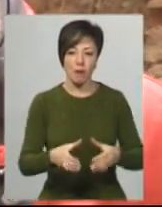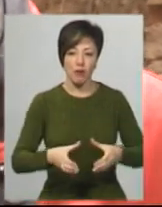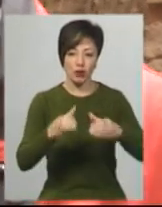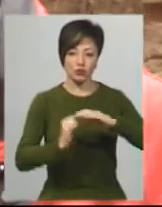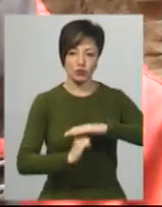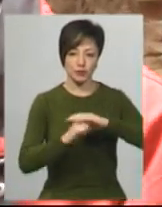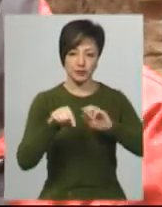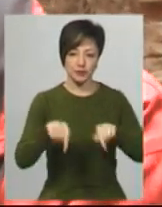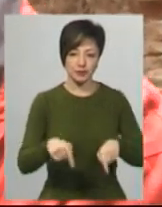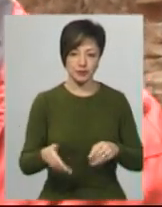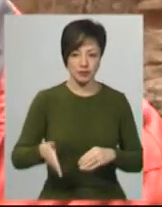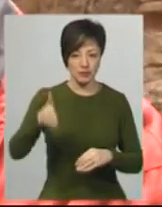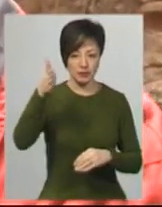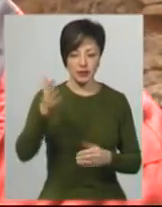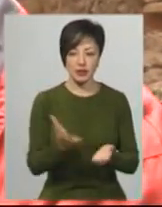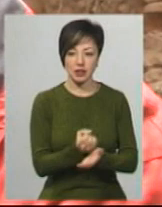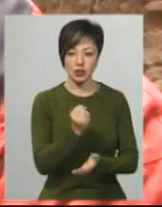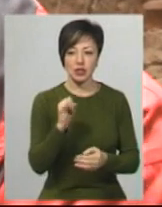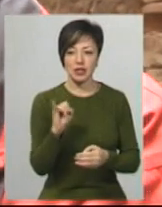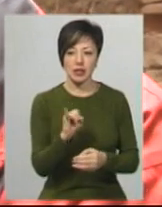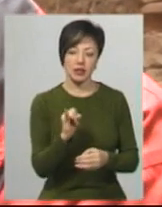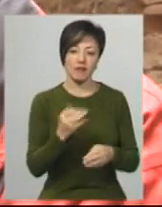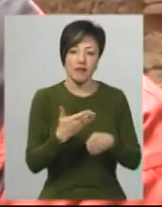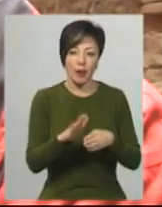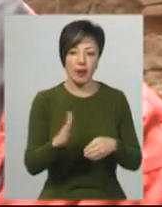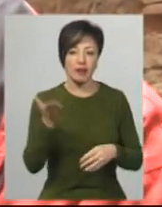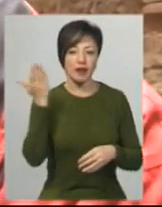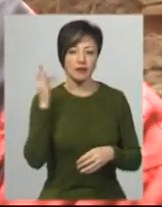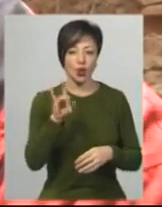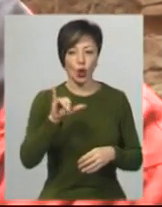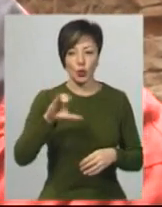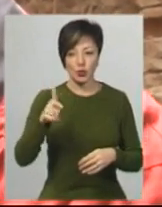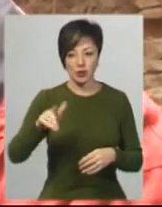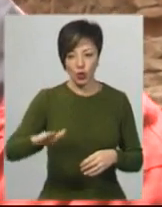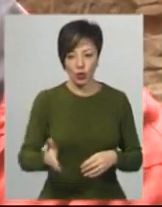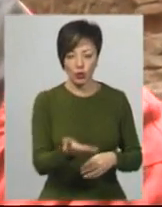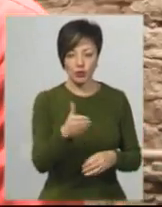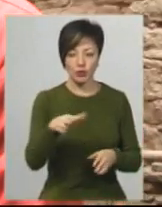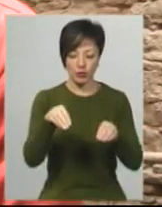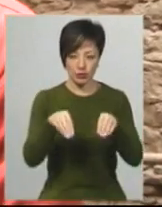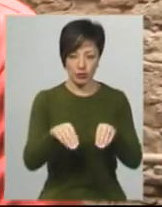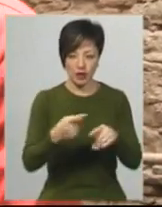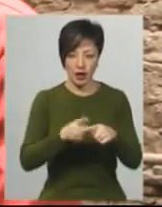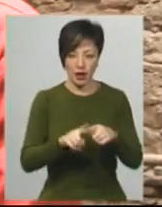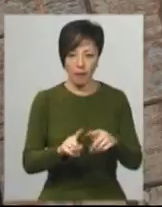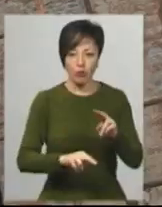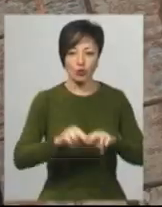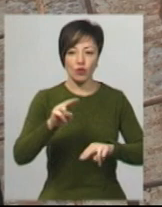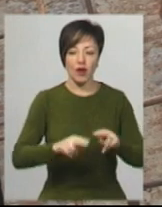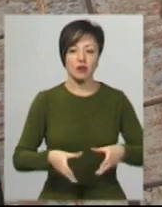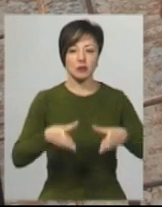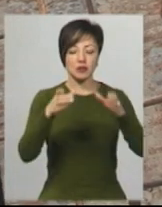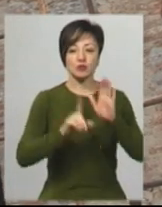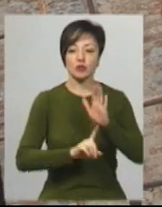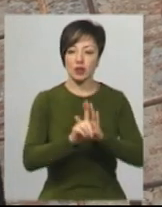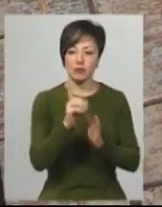основанні цієї стіни ми знайшли і фрагмент давньоруського рову. в якій була поставлена башта. Віктор Вєтров додає, спершу